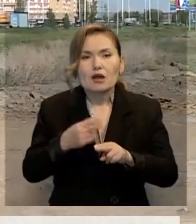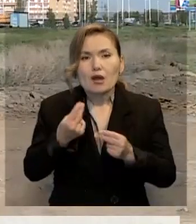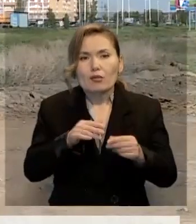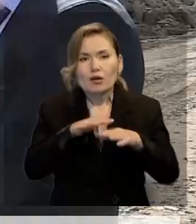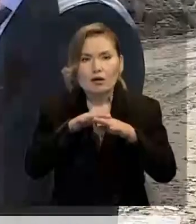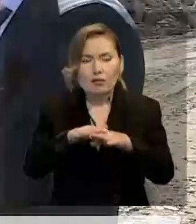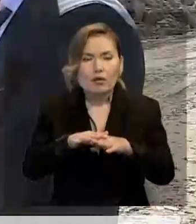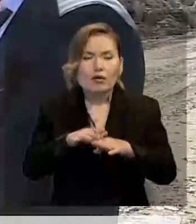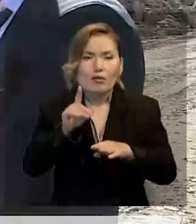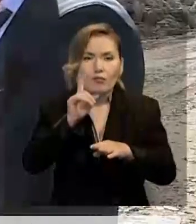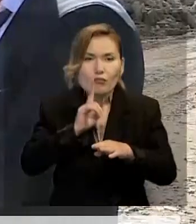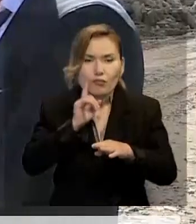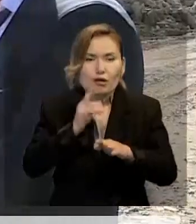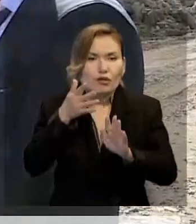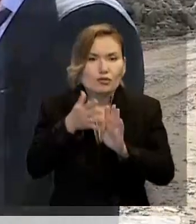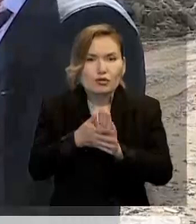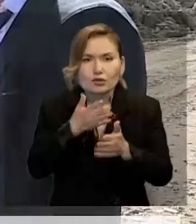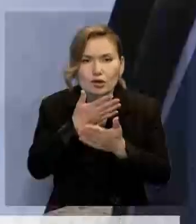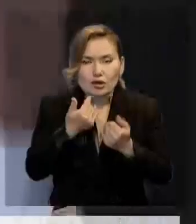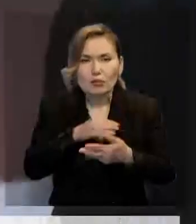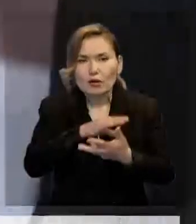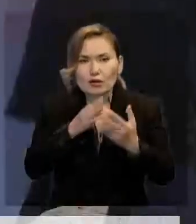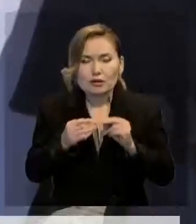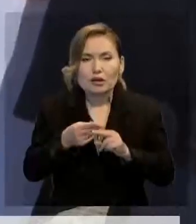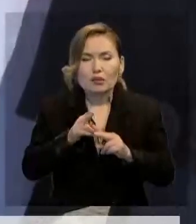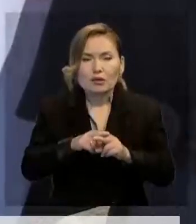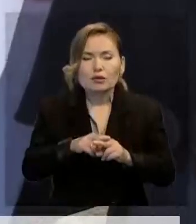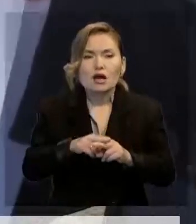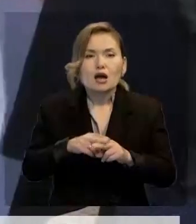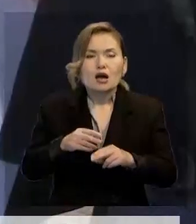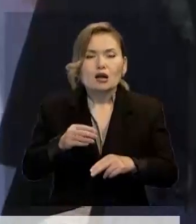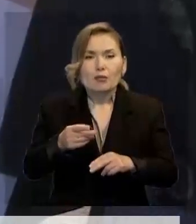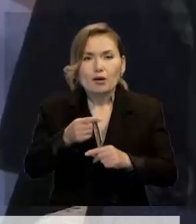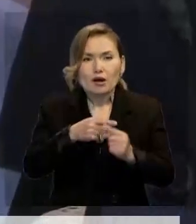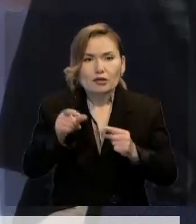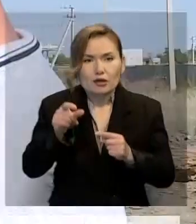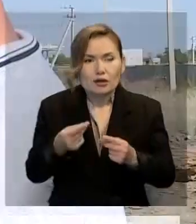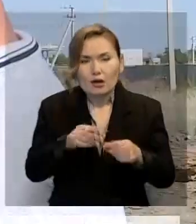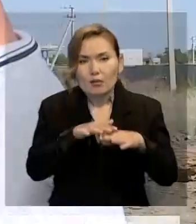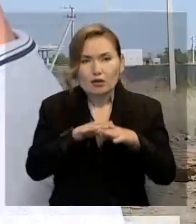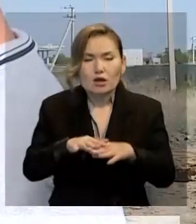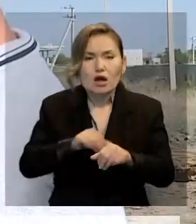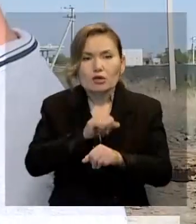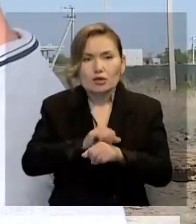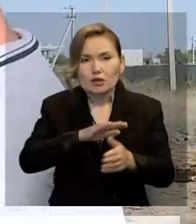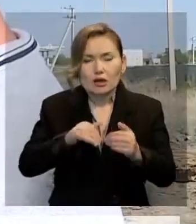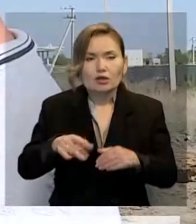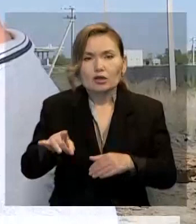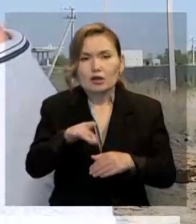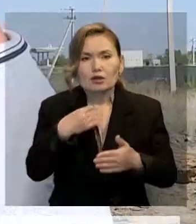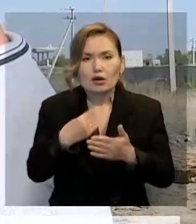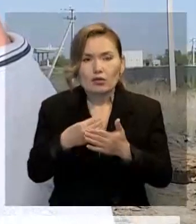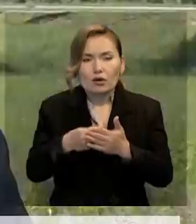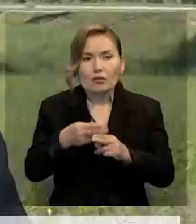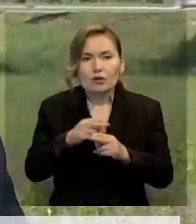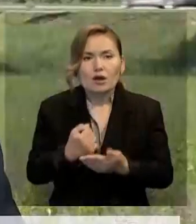қаражат жұмсалған жоқ деп сендірді. Демеушілер есебінен кесек қаланған. Алайда жомарт мекемелер қаржы бөлуді тоқтатқан соң республикалық